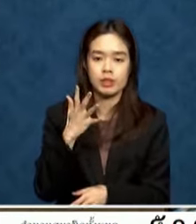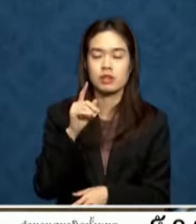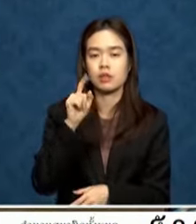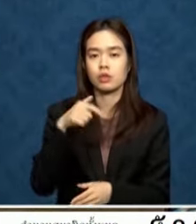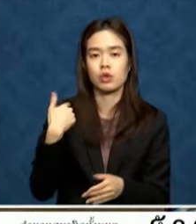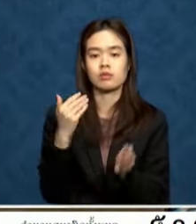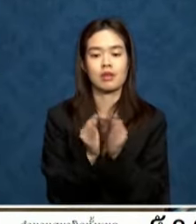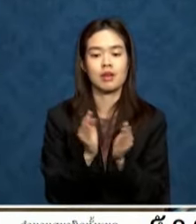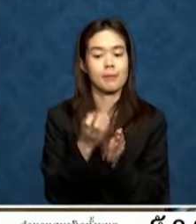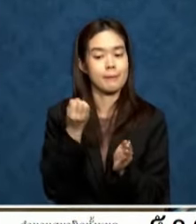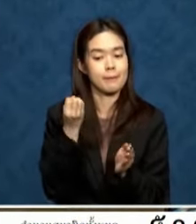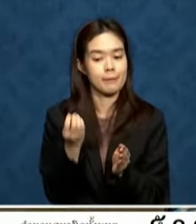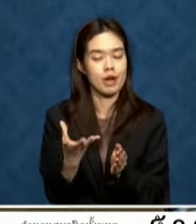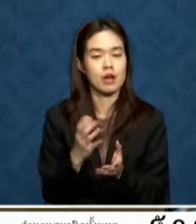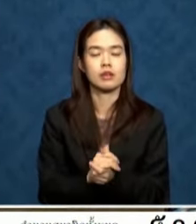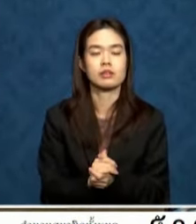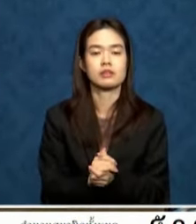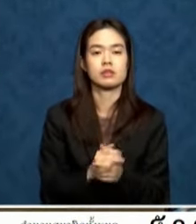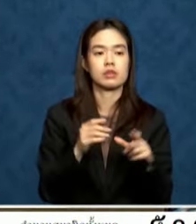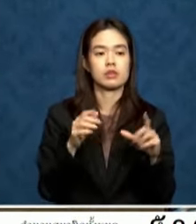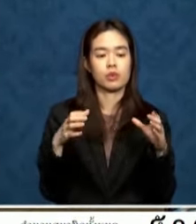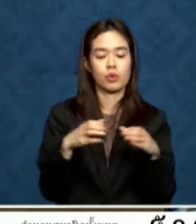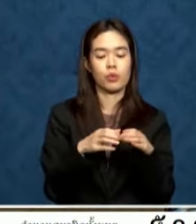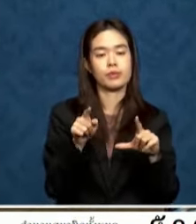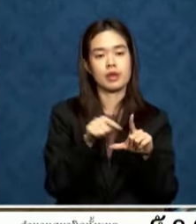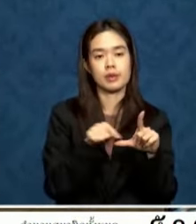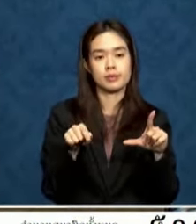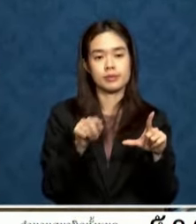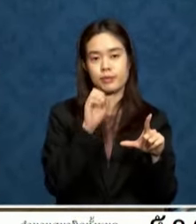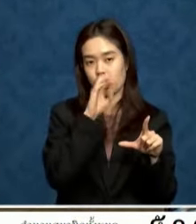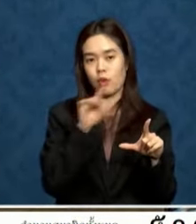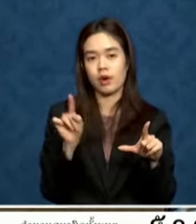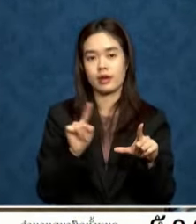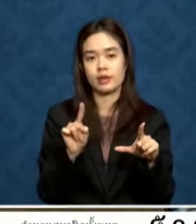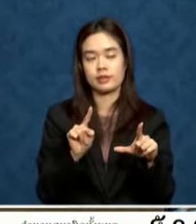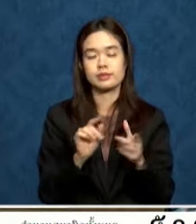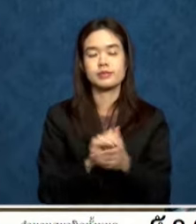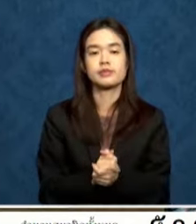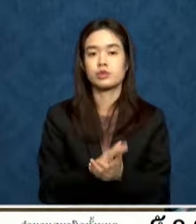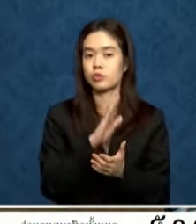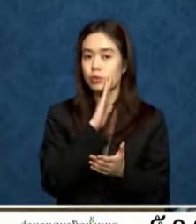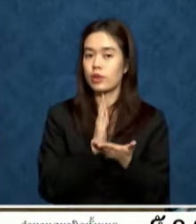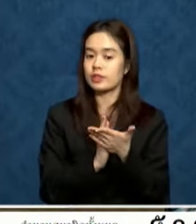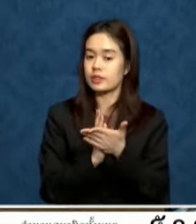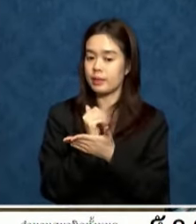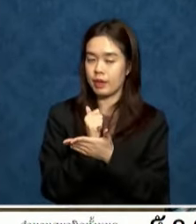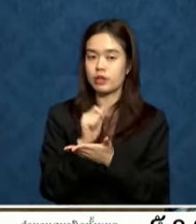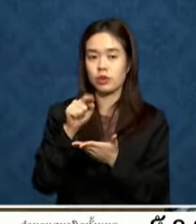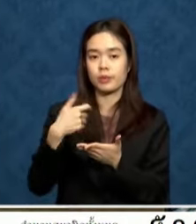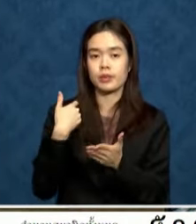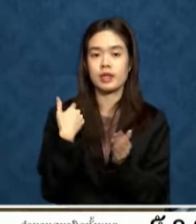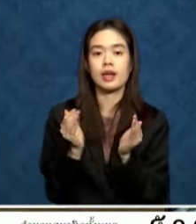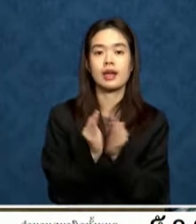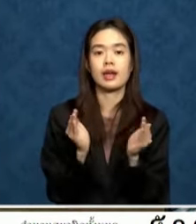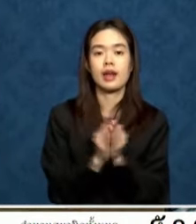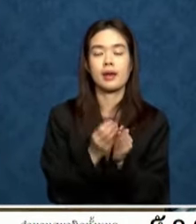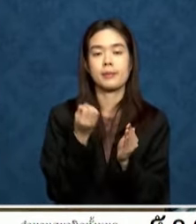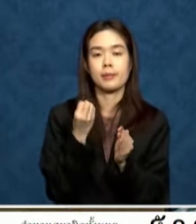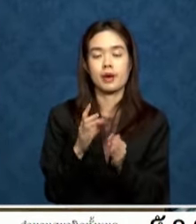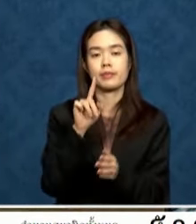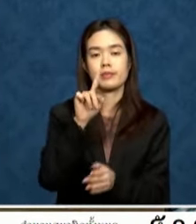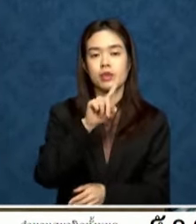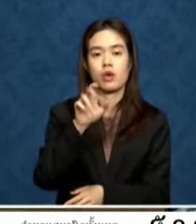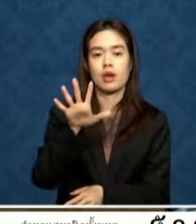างของพรรคก้าวไกลบอกว่าประชามติจะผ่านก็ต่อเมื่อต้องมีเสียงมากกว่า